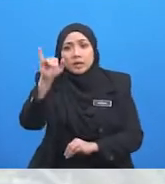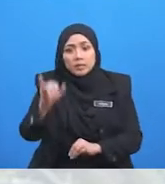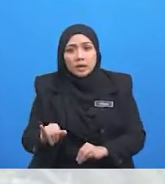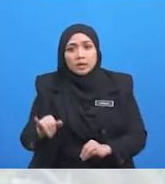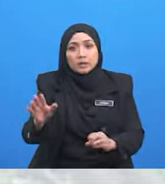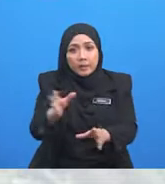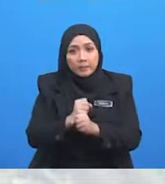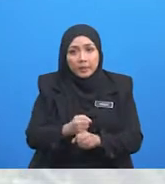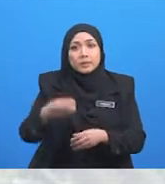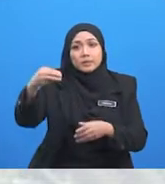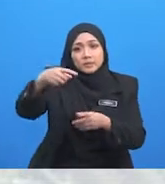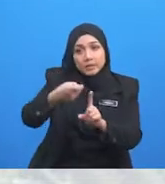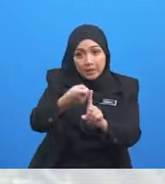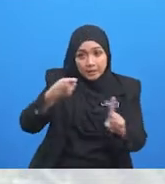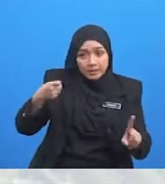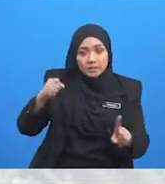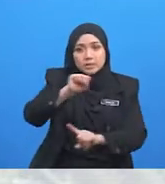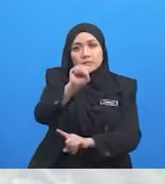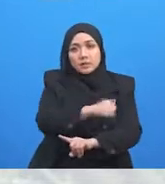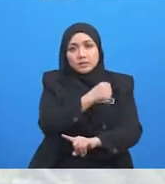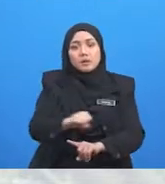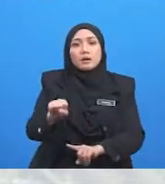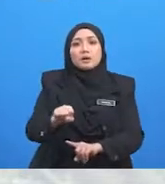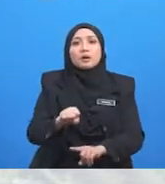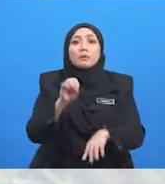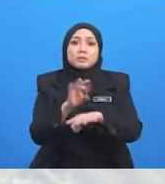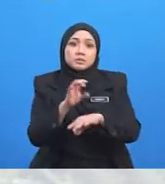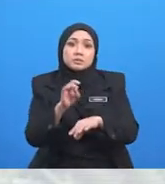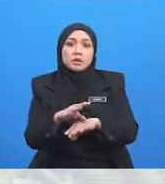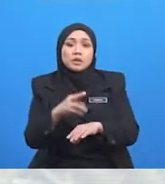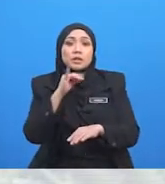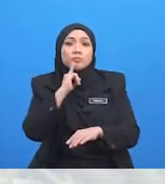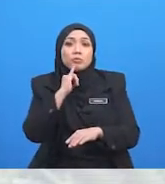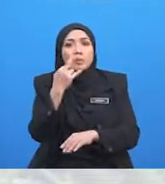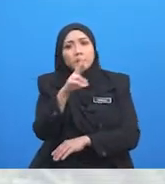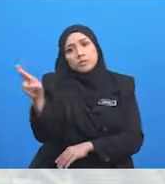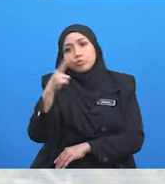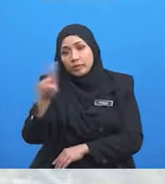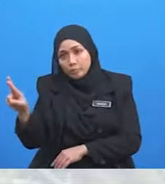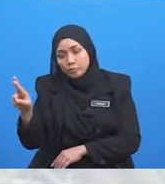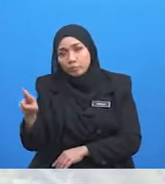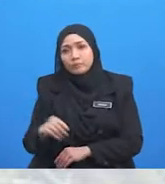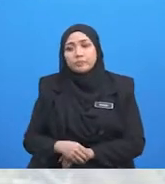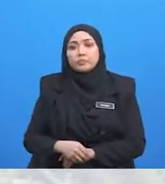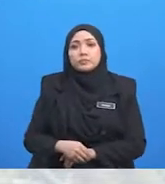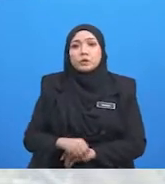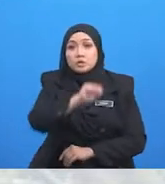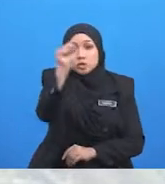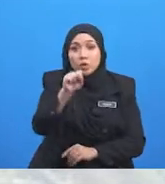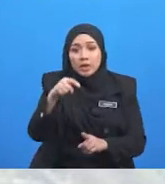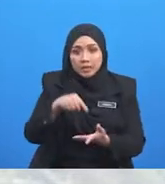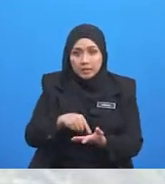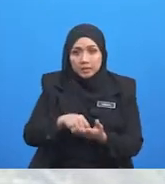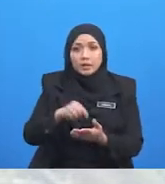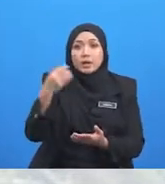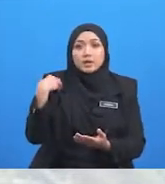yang diperoleh daripada sajak pesan ibu beribu-ribu? Soalan ini mengandungi